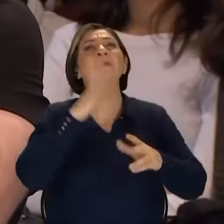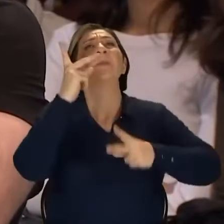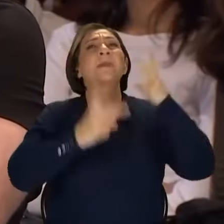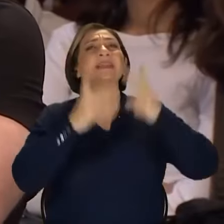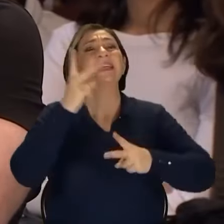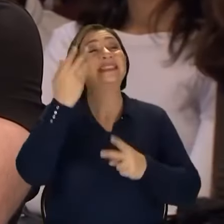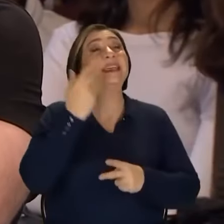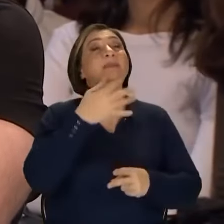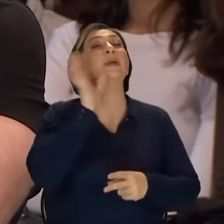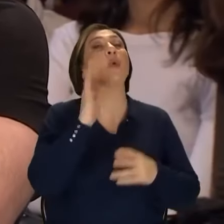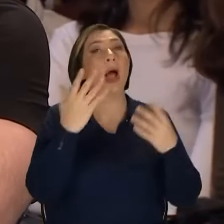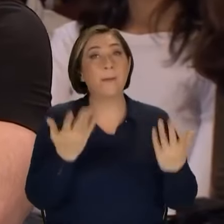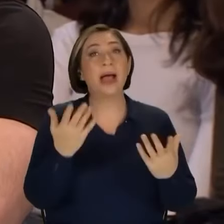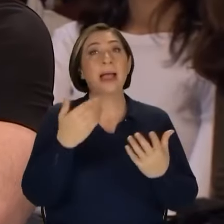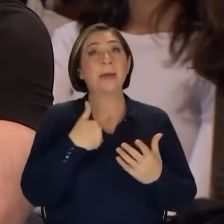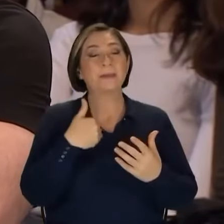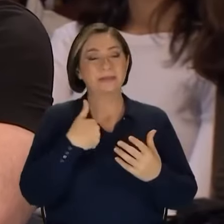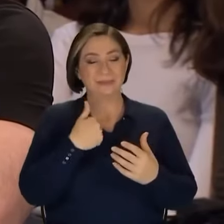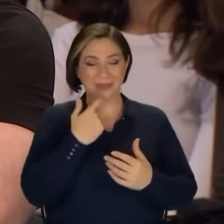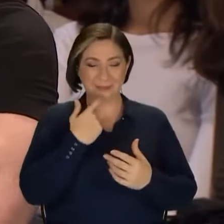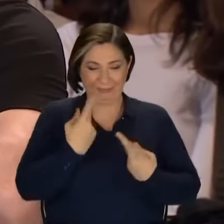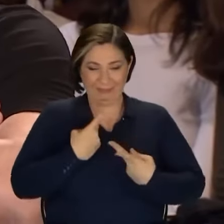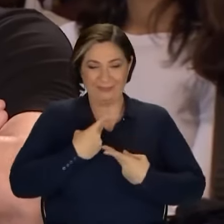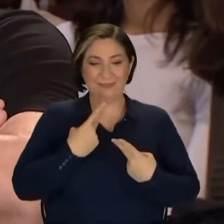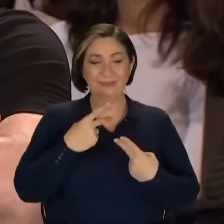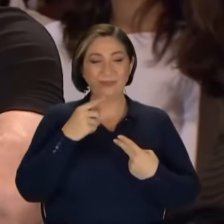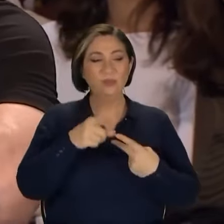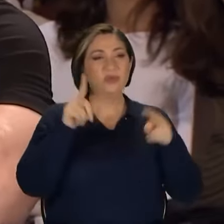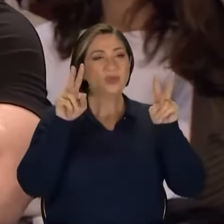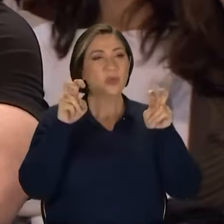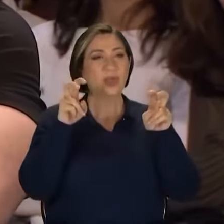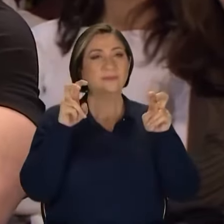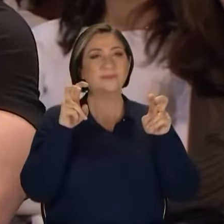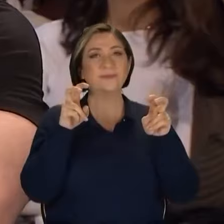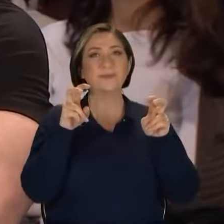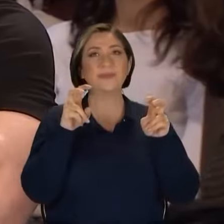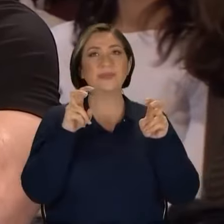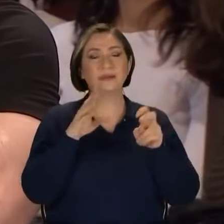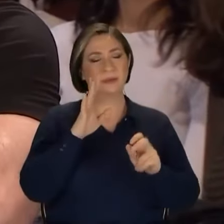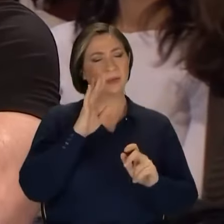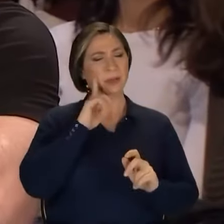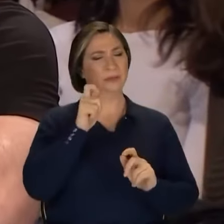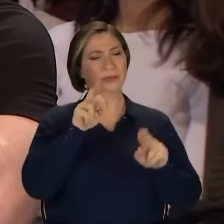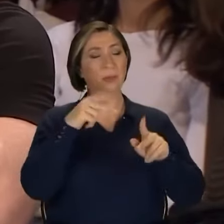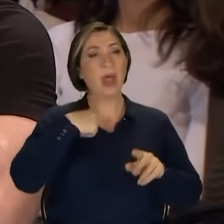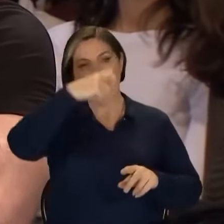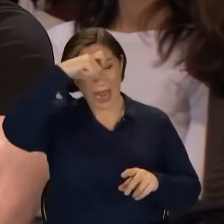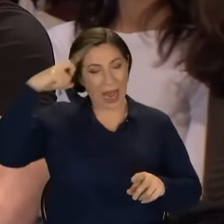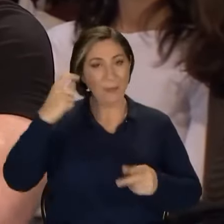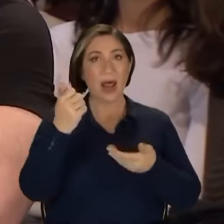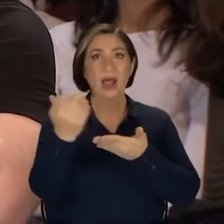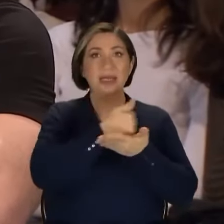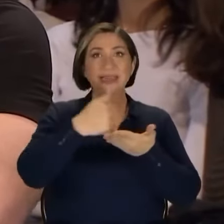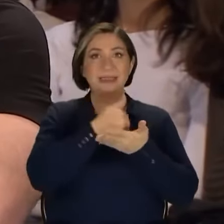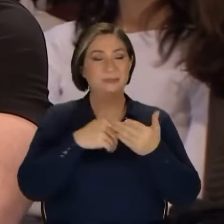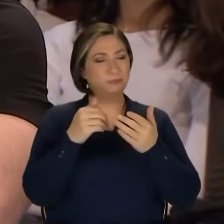seyirci bilmiyor bu kısımları ama bizim jenerasyon bu konuda şeydir hani Konjonktürel söyleyeyim ben yani helal para kazandığım için çok